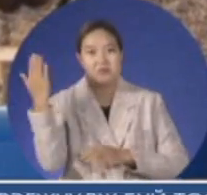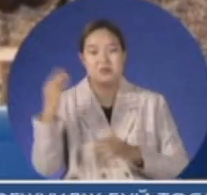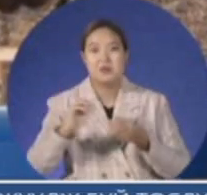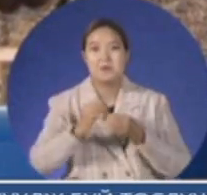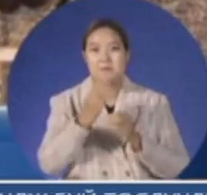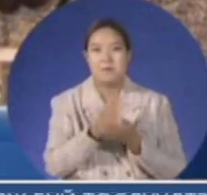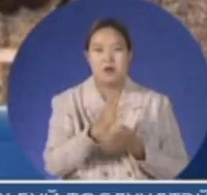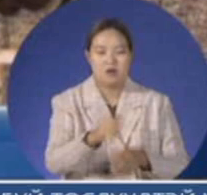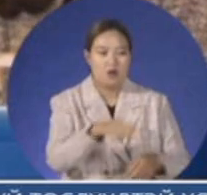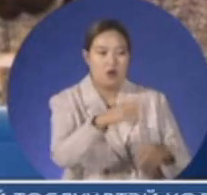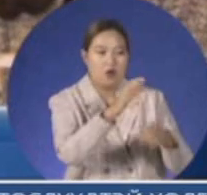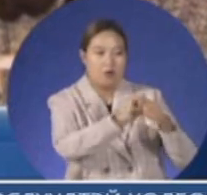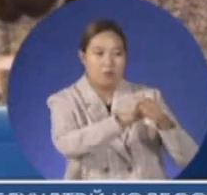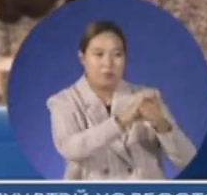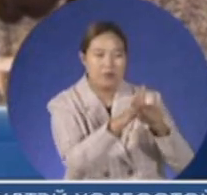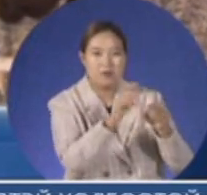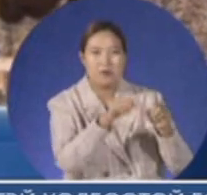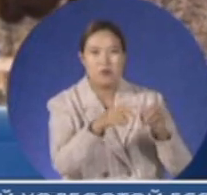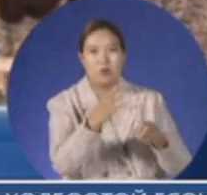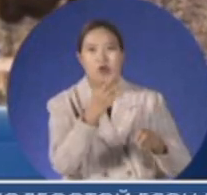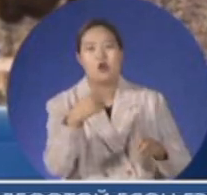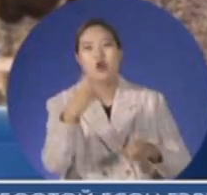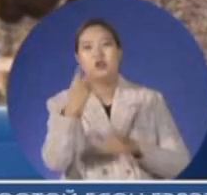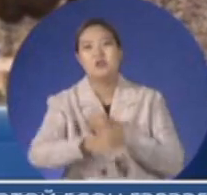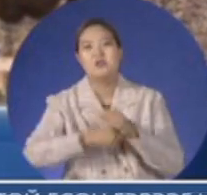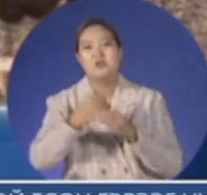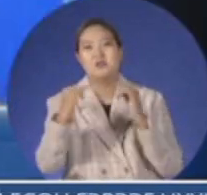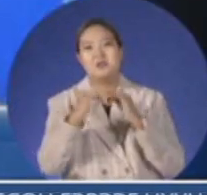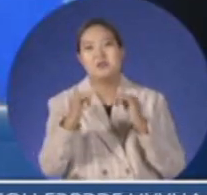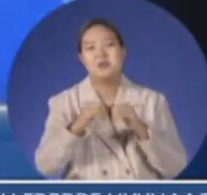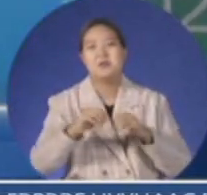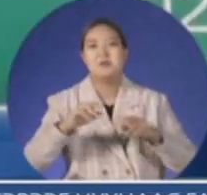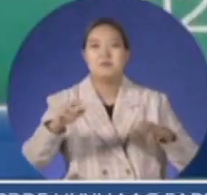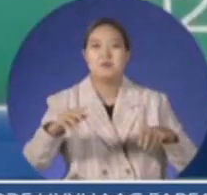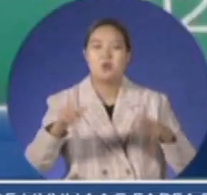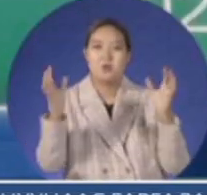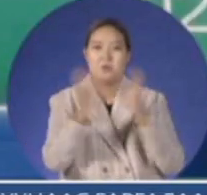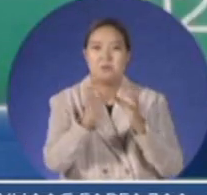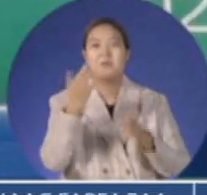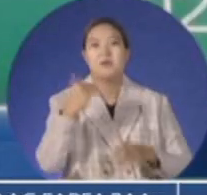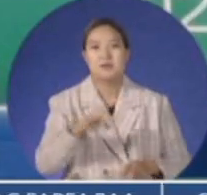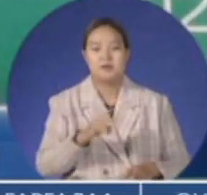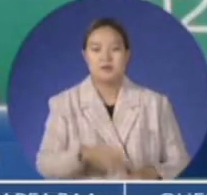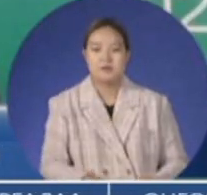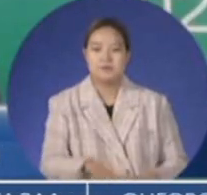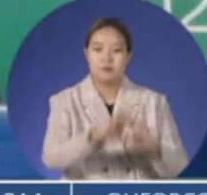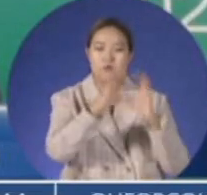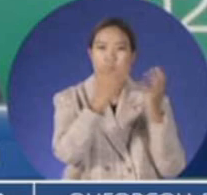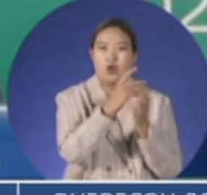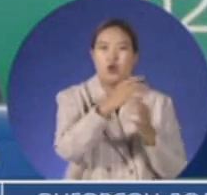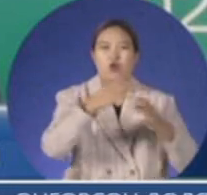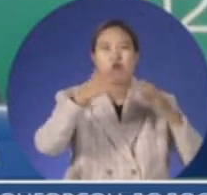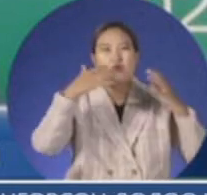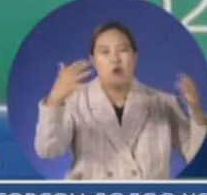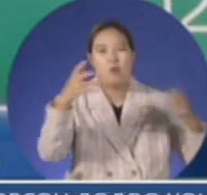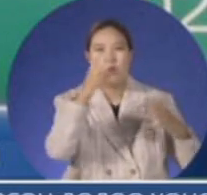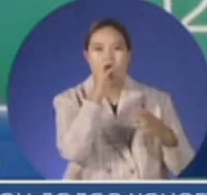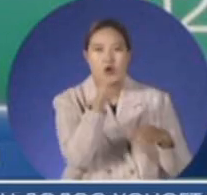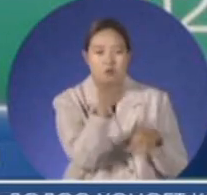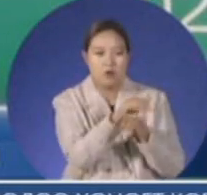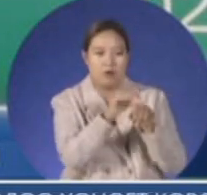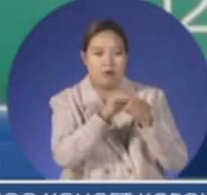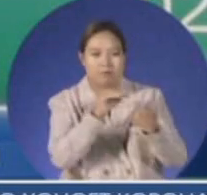тахлын улмаас онлайн орчинд хийгдэж байна. Бүгд одоо энэ томоохон хотуудын авто замын төвжирлийг